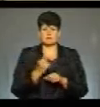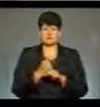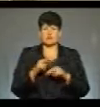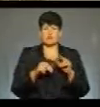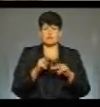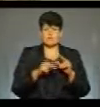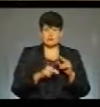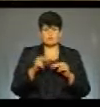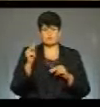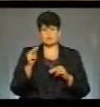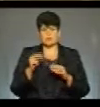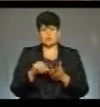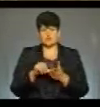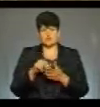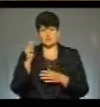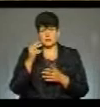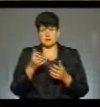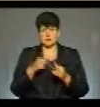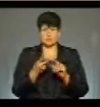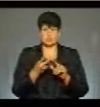будівельником, участь у навчаннях бере вдруге.